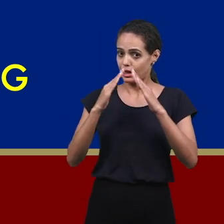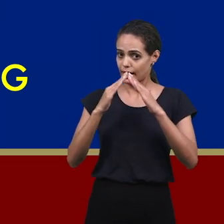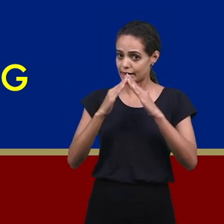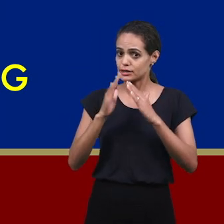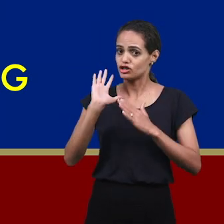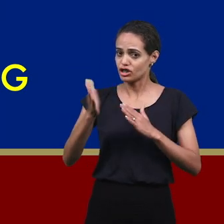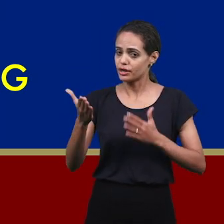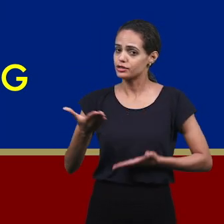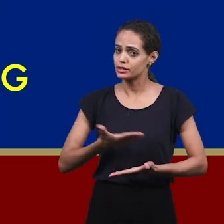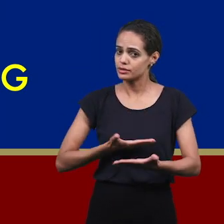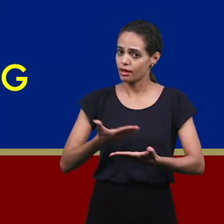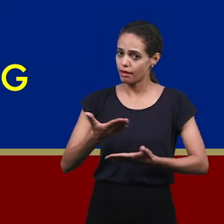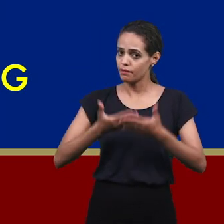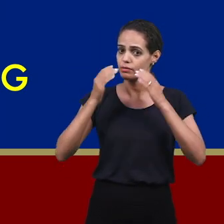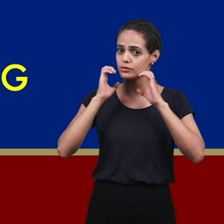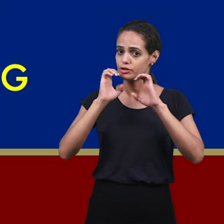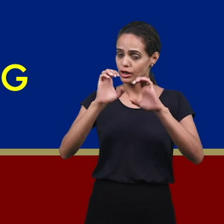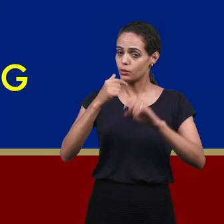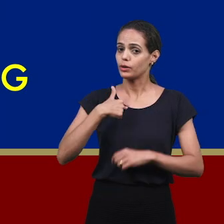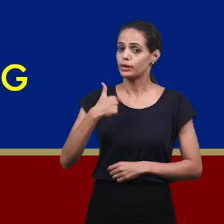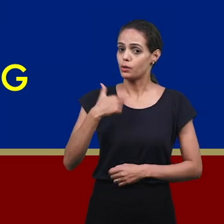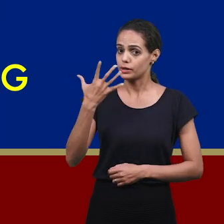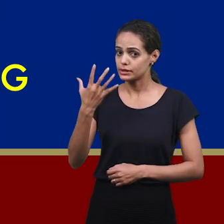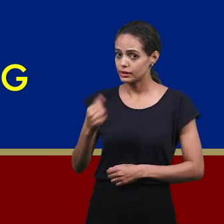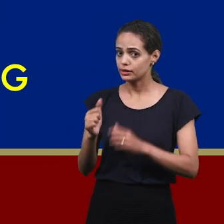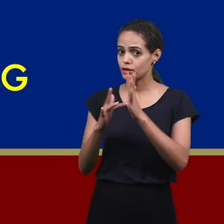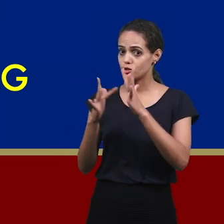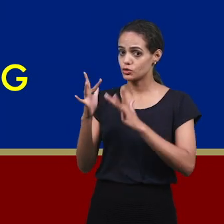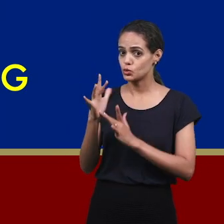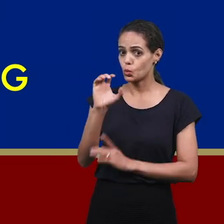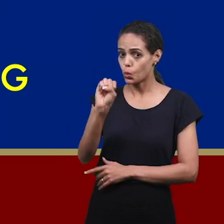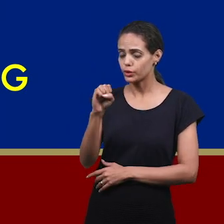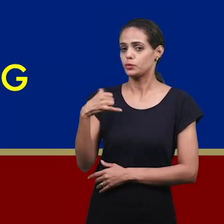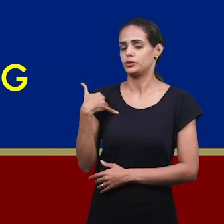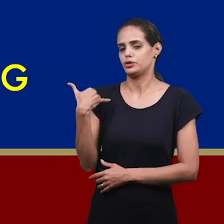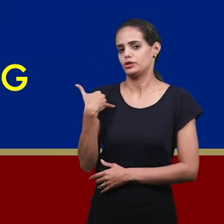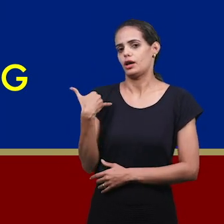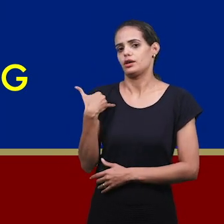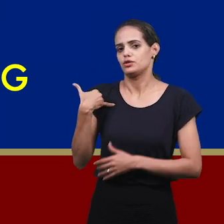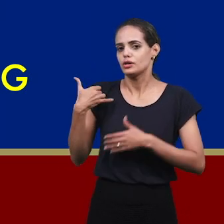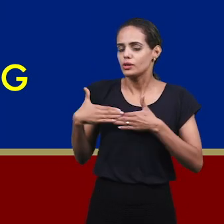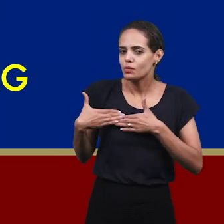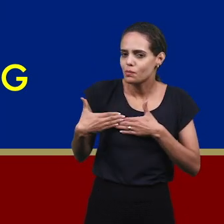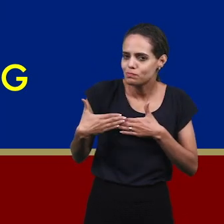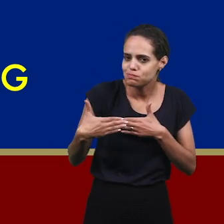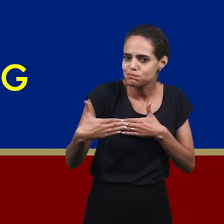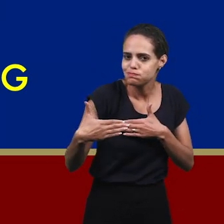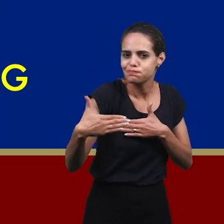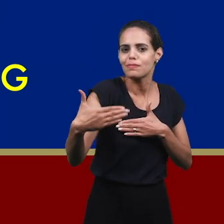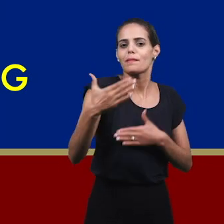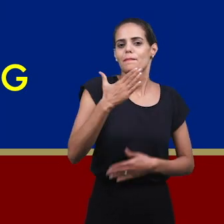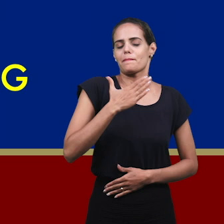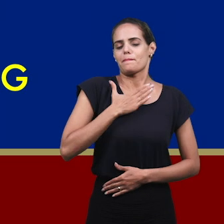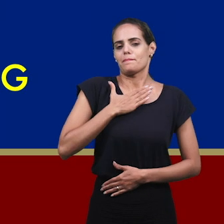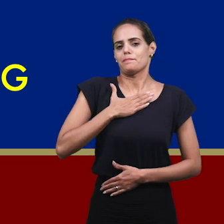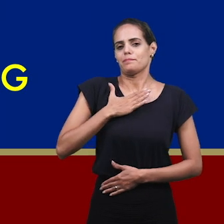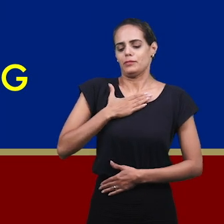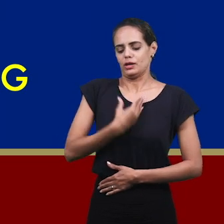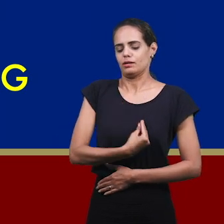Seigneur Jésus comme mon seul sauveur. Depuis ce jour, ma vie est dans les mains du Seigneur. Et